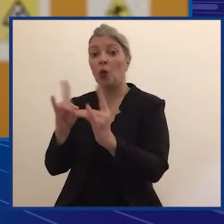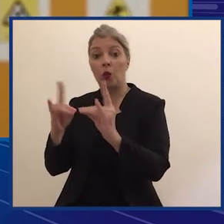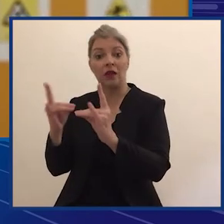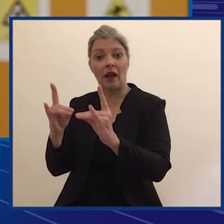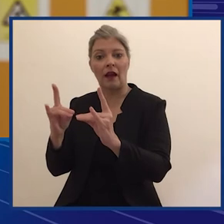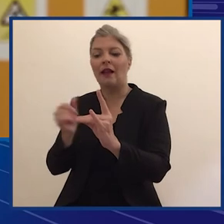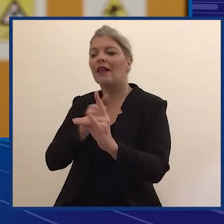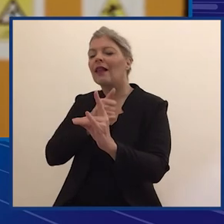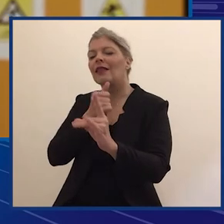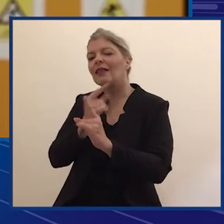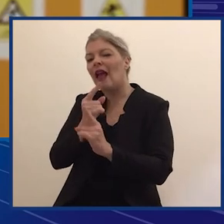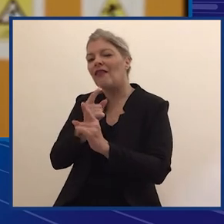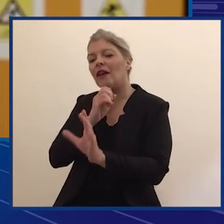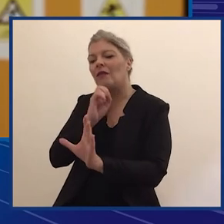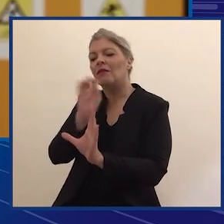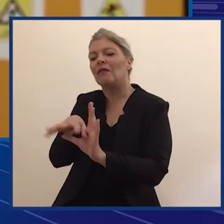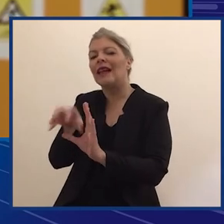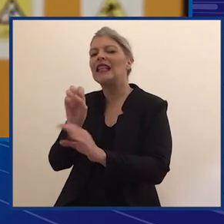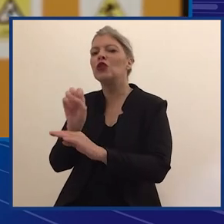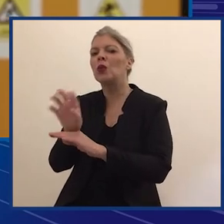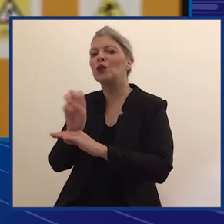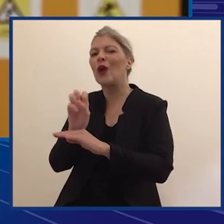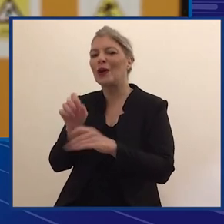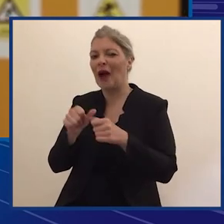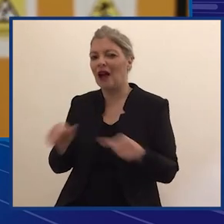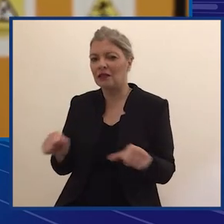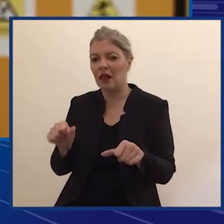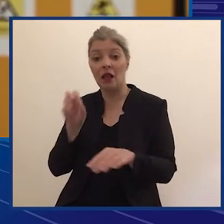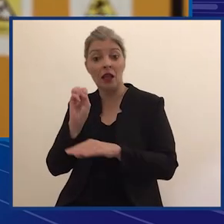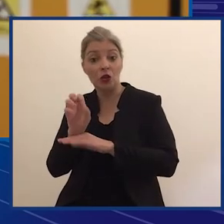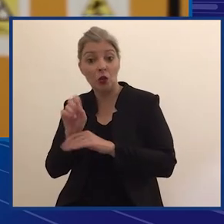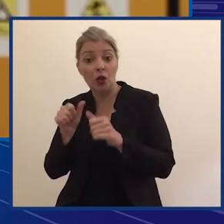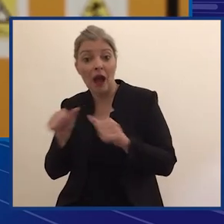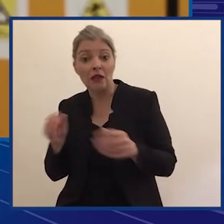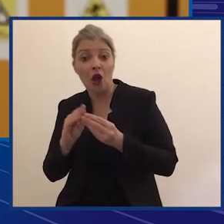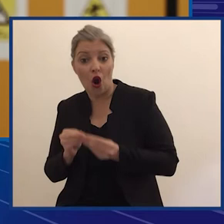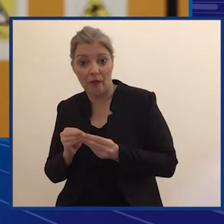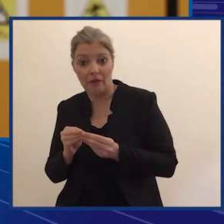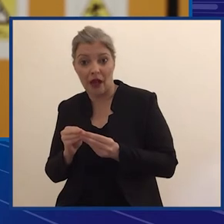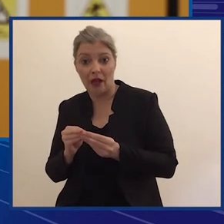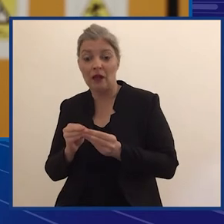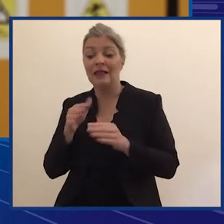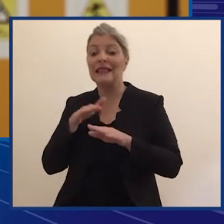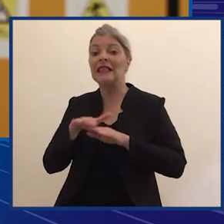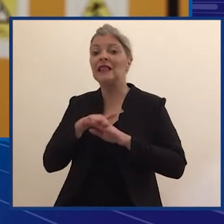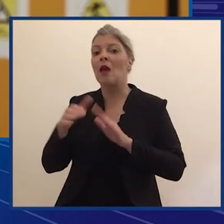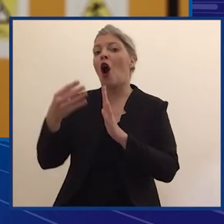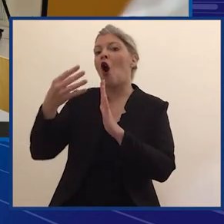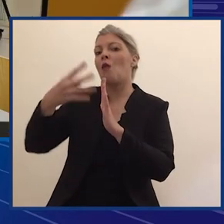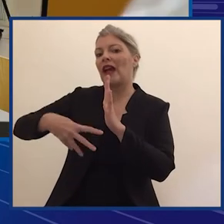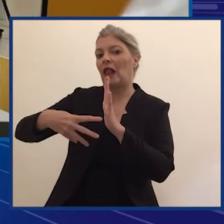vita, è necessario fornirgli le istruzioni di base. Istruzioni di base che normalmente sono rappresentate da un sistema